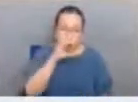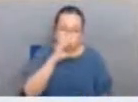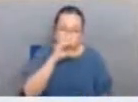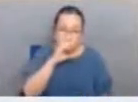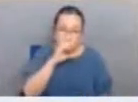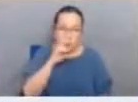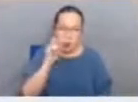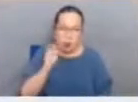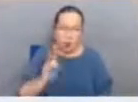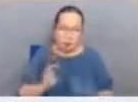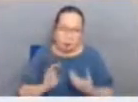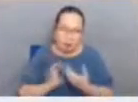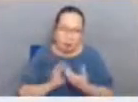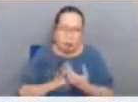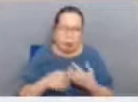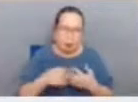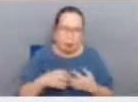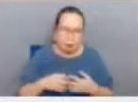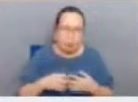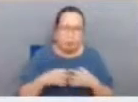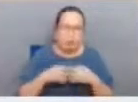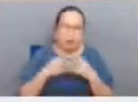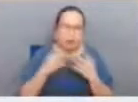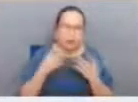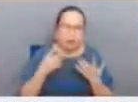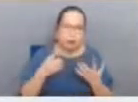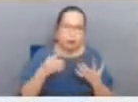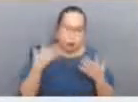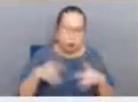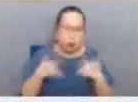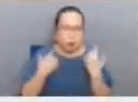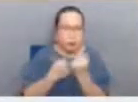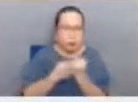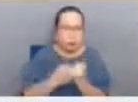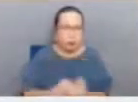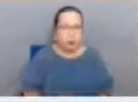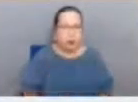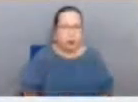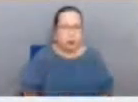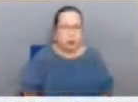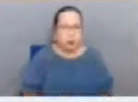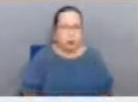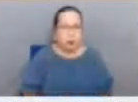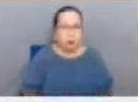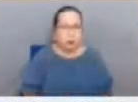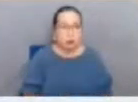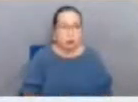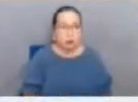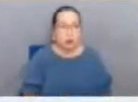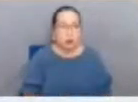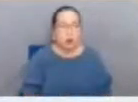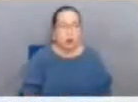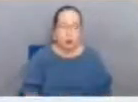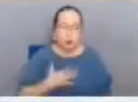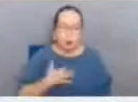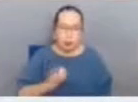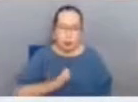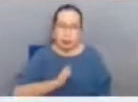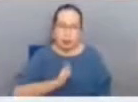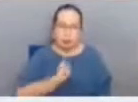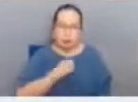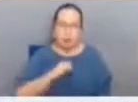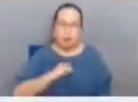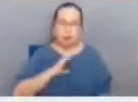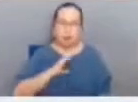the many jobs that were lost, the livelihoods that were lost, the economy that